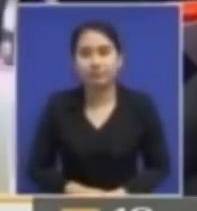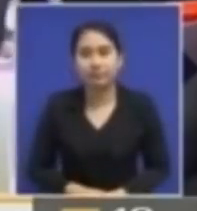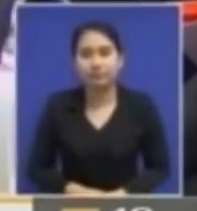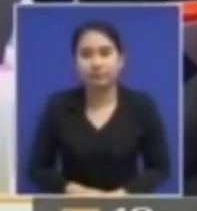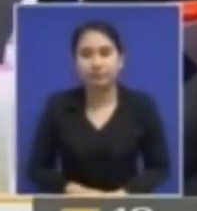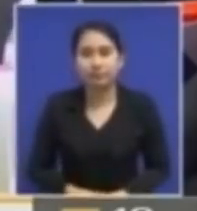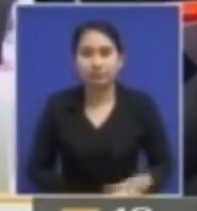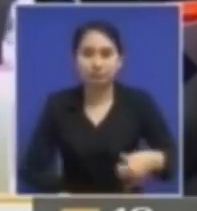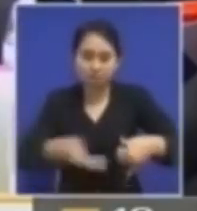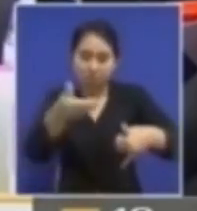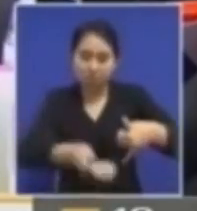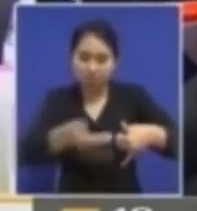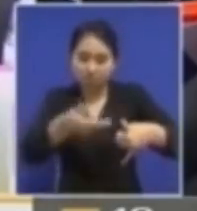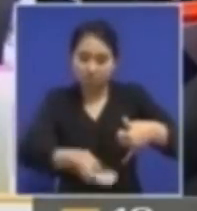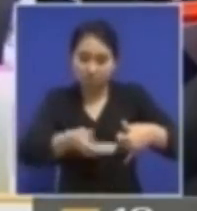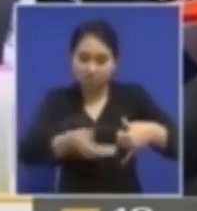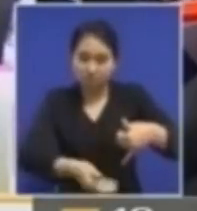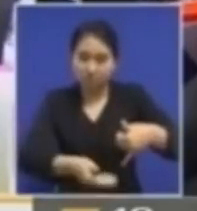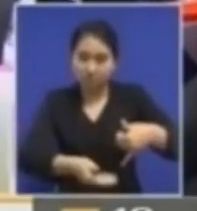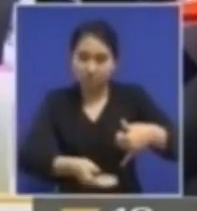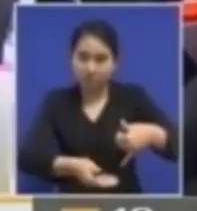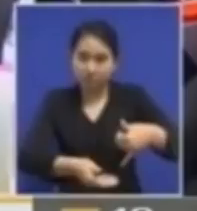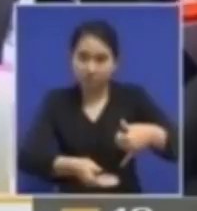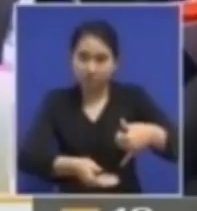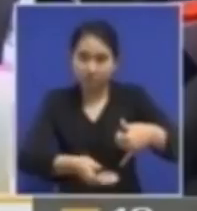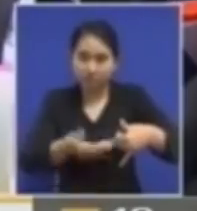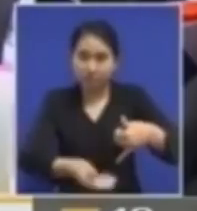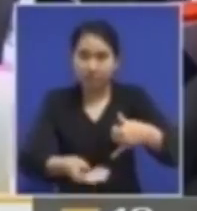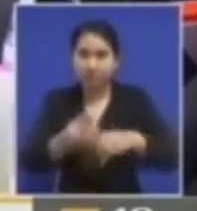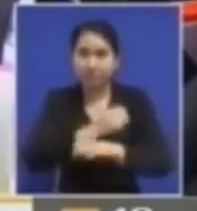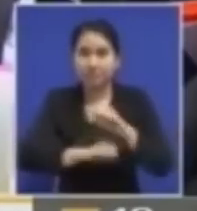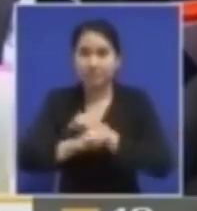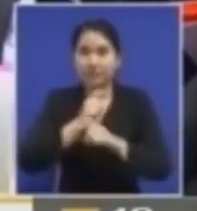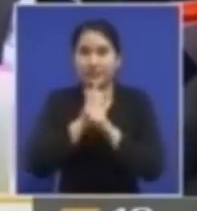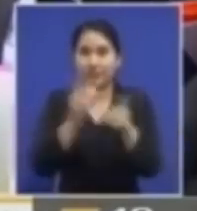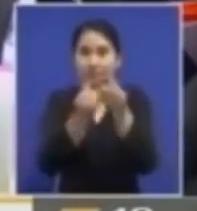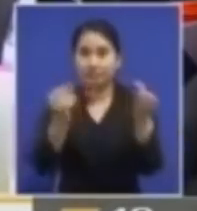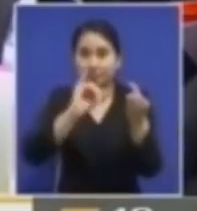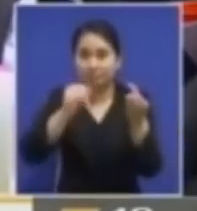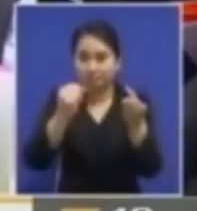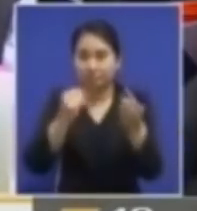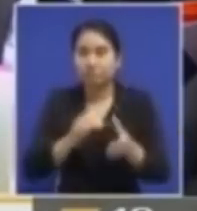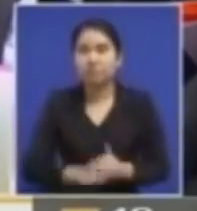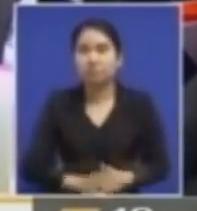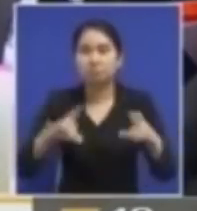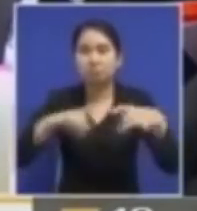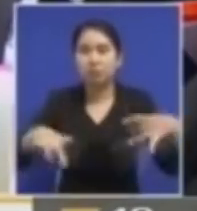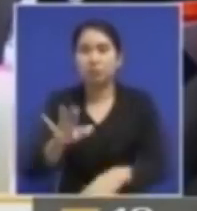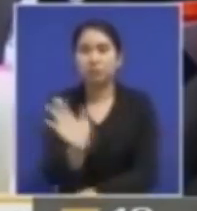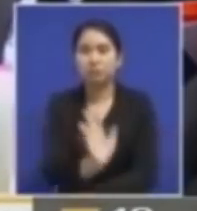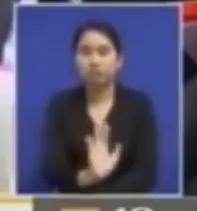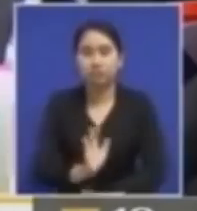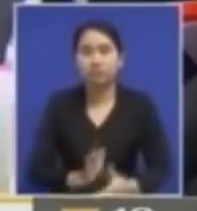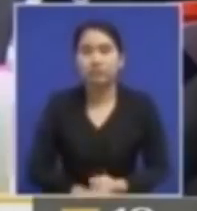าฝืนหรือปฏิบัติตามมาตรฐานจริยธรรมอย่างร้ายแรงประเด็นนี้มีเพื่อนสม